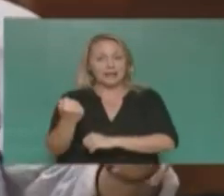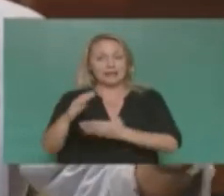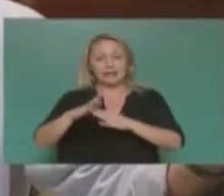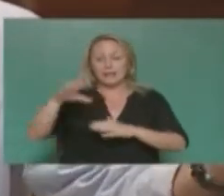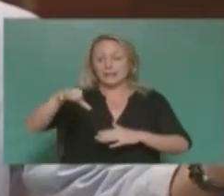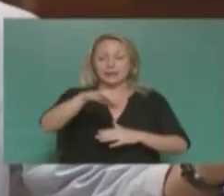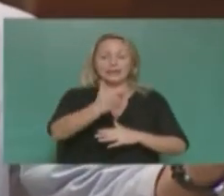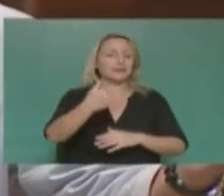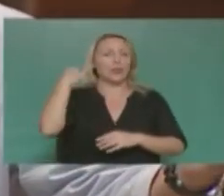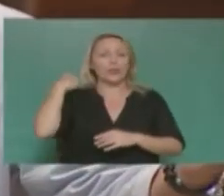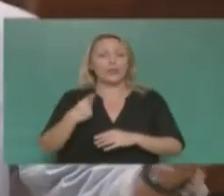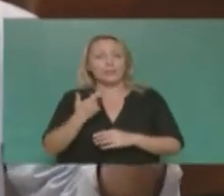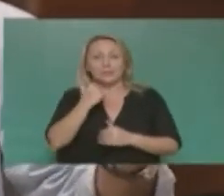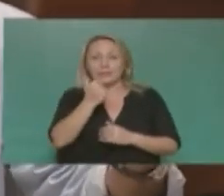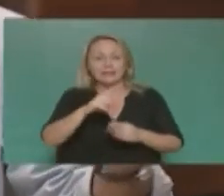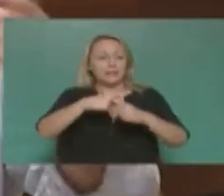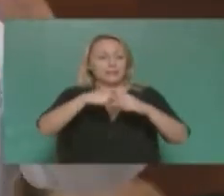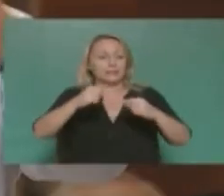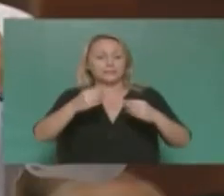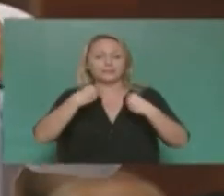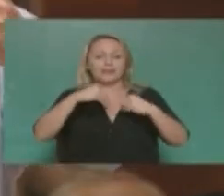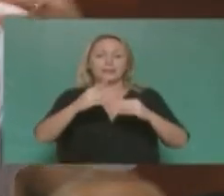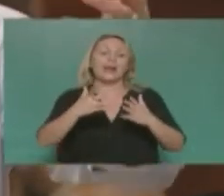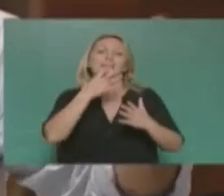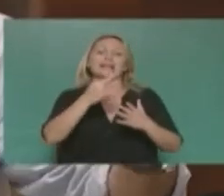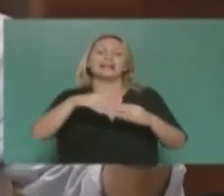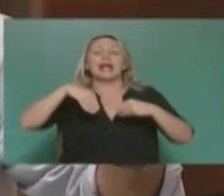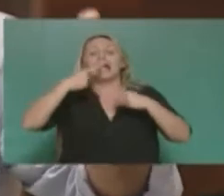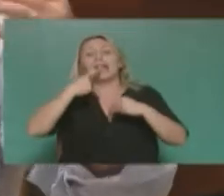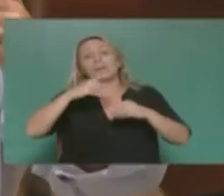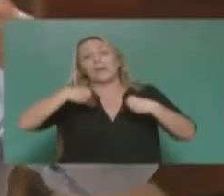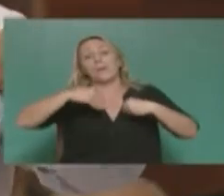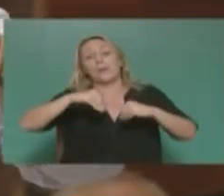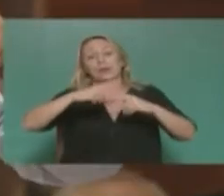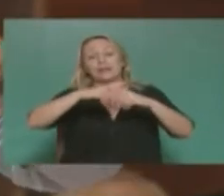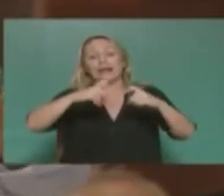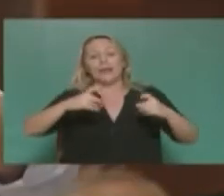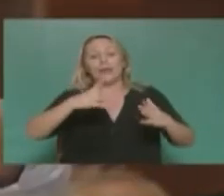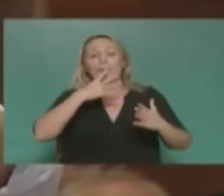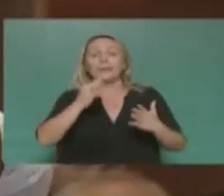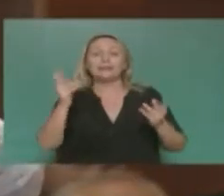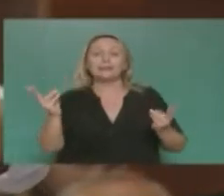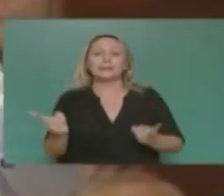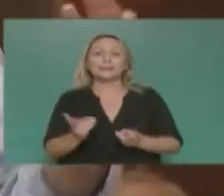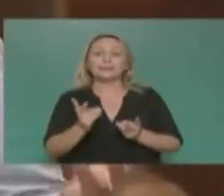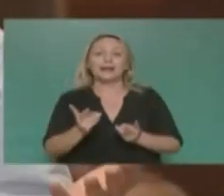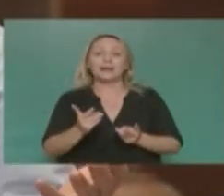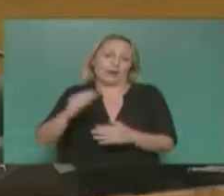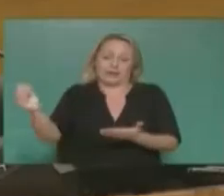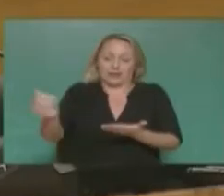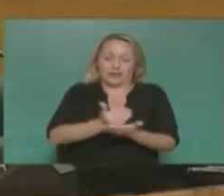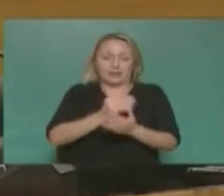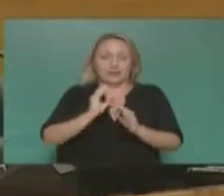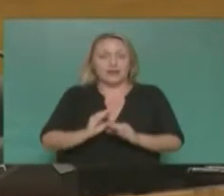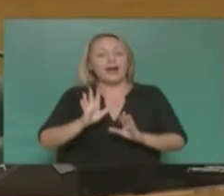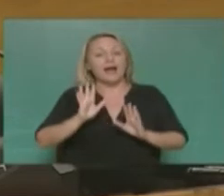μόνο οι υπηρεσίες μπορούμε να προσφέρουμε. Δεν μπορούμε. Και η πώληση αγαθών που λέει είναι μια λογιστική ένδειξη.